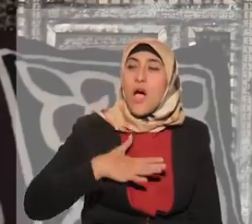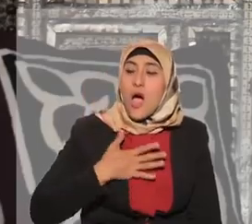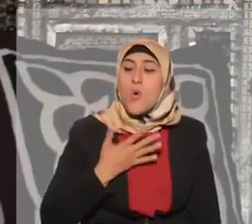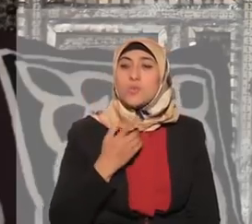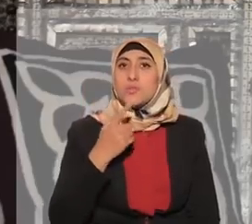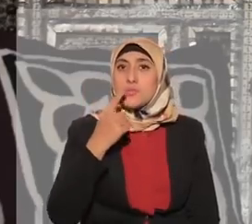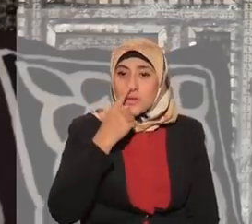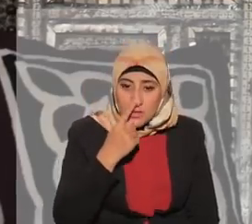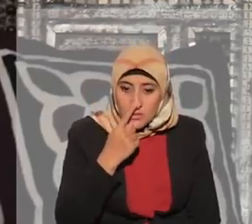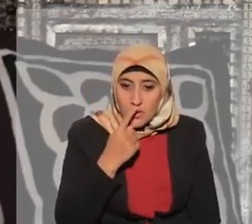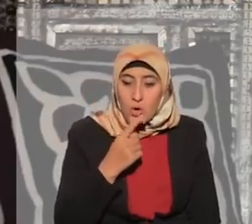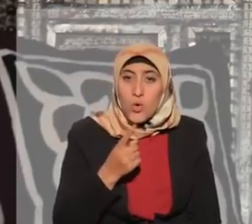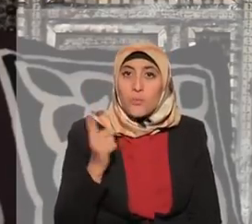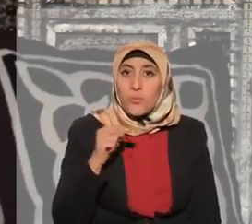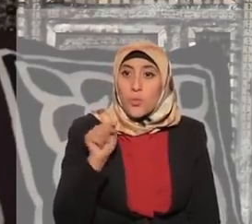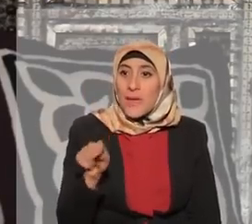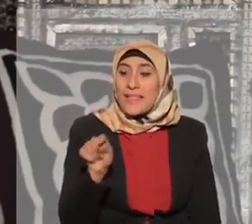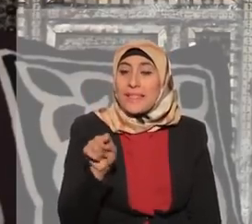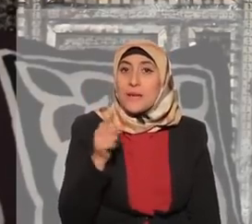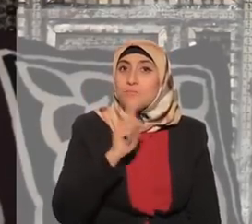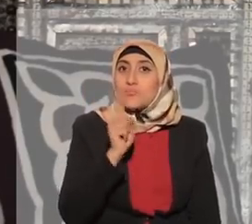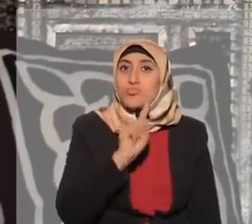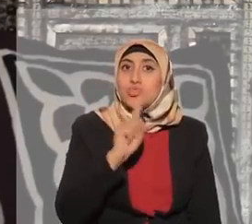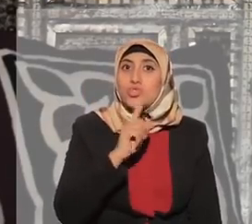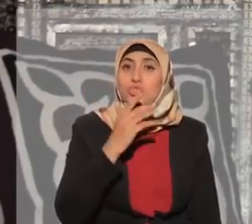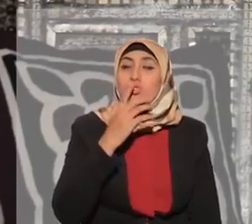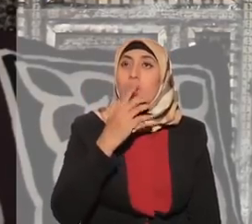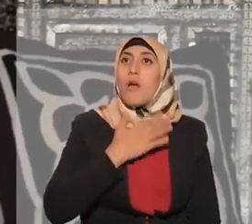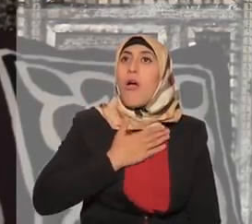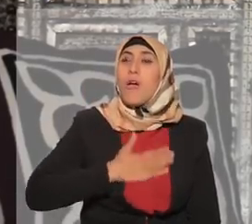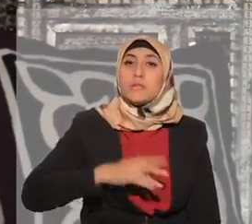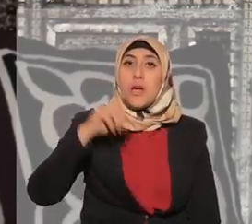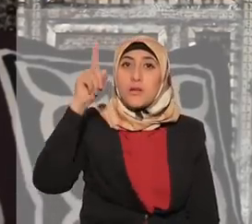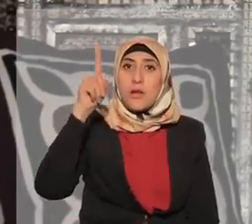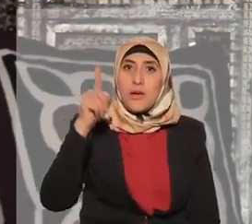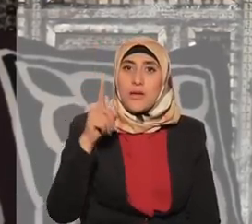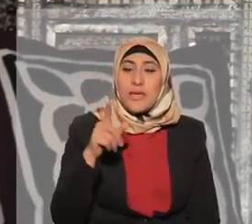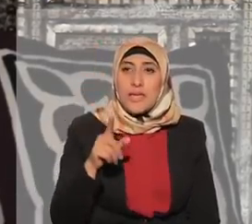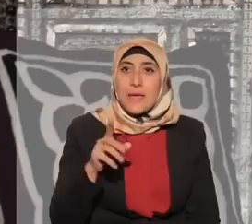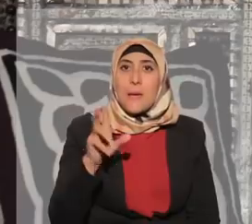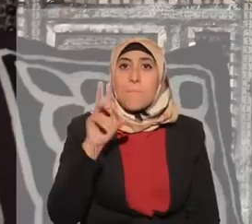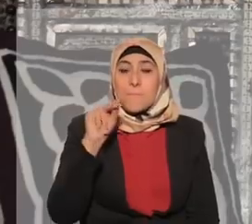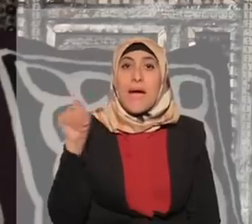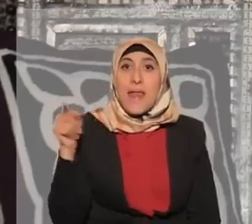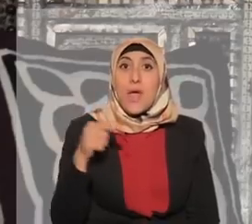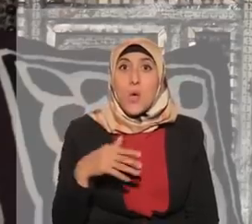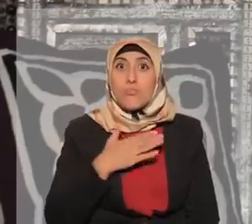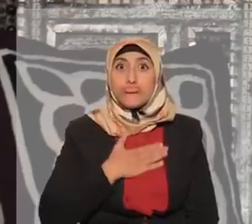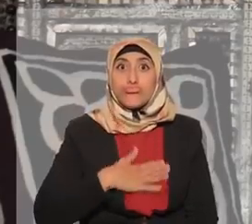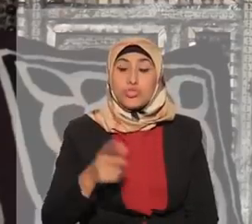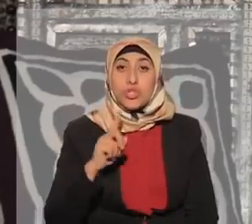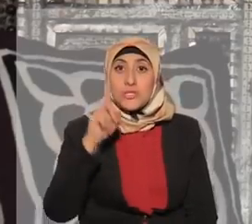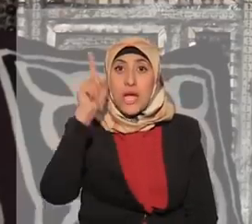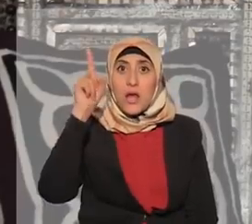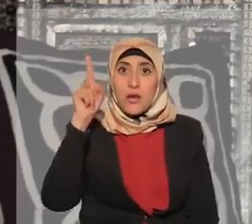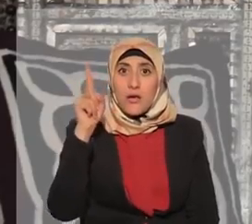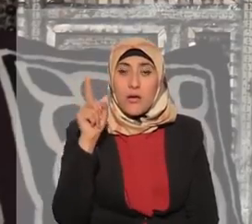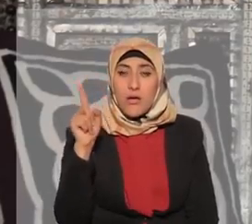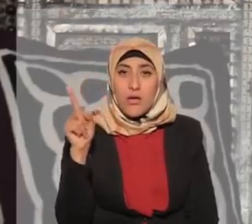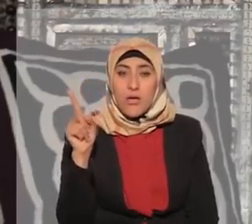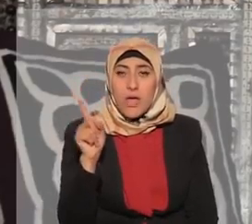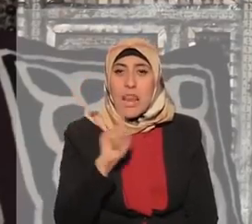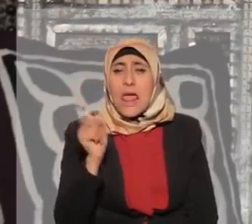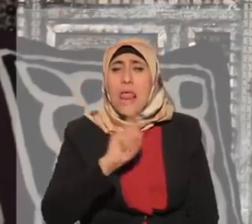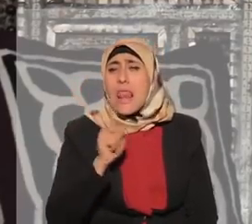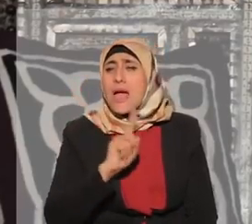أن تسأله الرضا عنك وأنت لم ترضى عنه؟ سيدنا سفيان الثوري ما رضي عن الله، لا، هم المعايير تختلف باختلاف